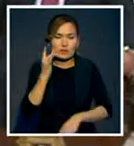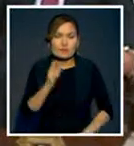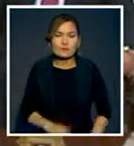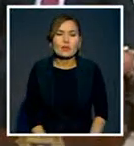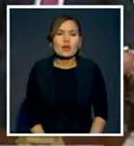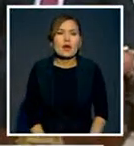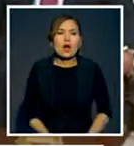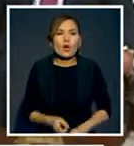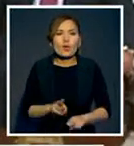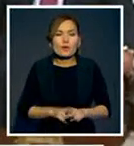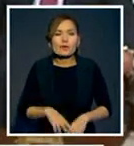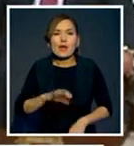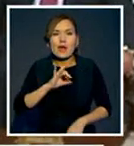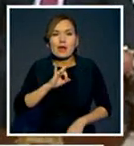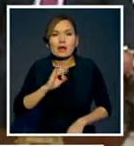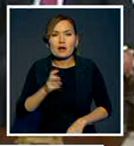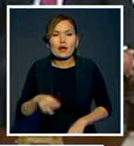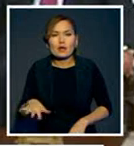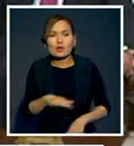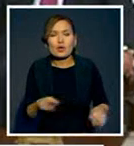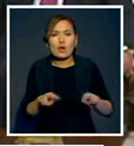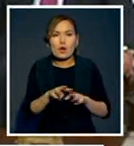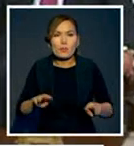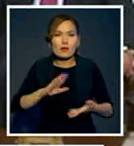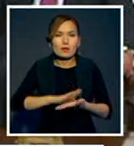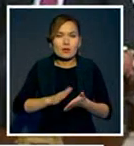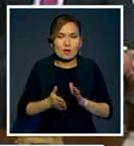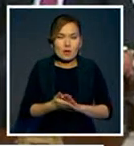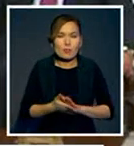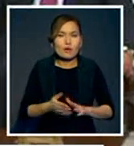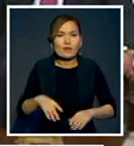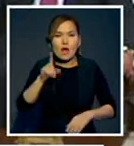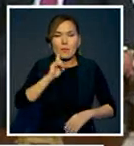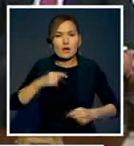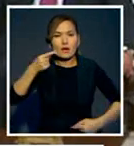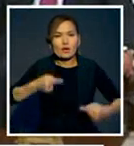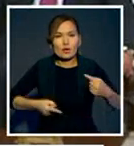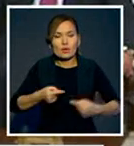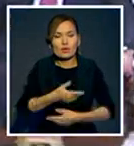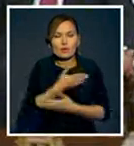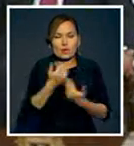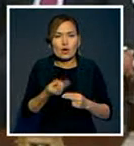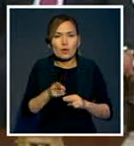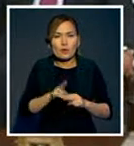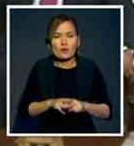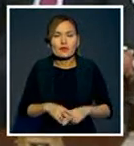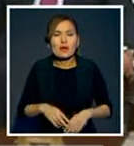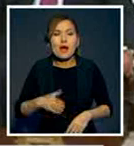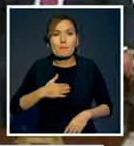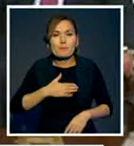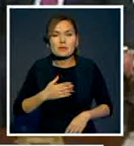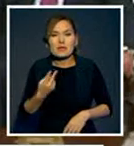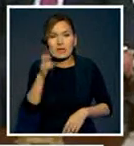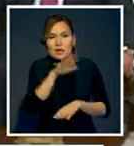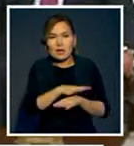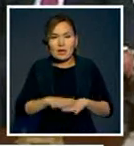Күрдістан аймақтық үкіметі мен Ирактың орталық үкіметі арасындағы келіспеушіліктер көңілге қаяу түсірді. Екі тарап ел тұтастығын қолданғанда ғана барлық